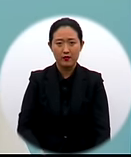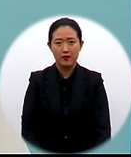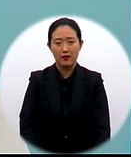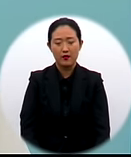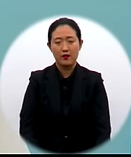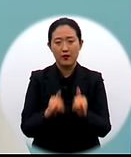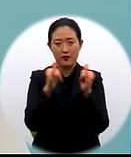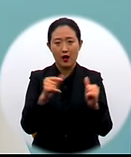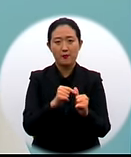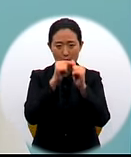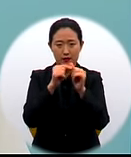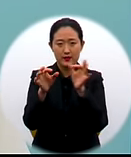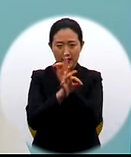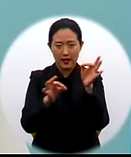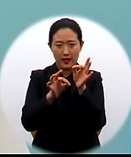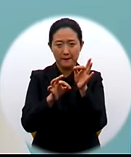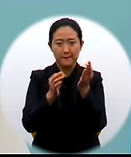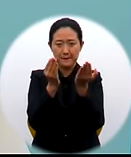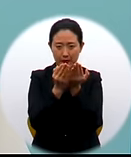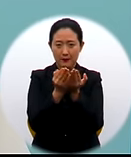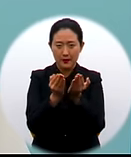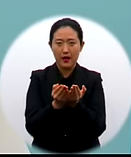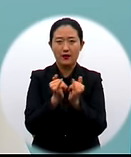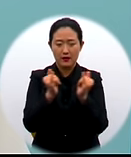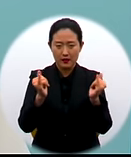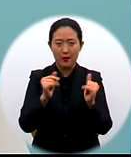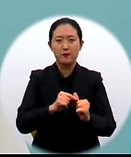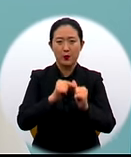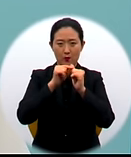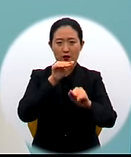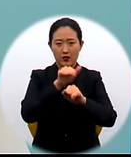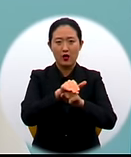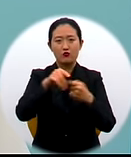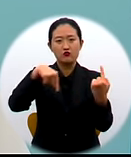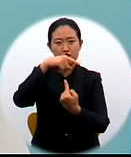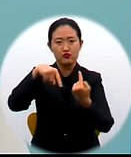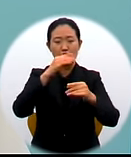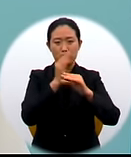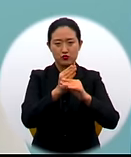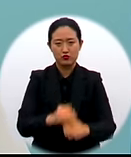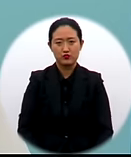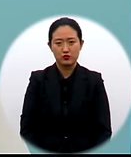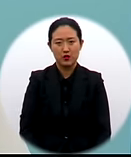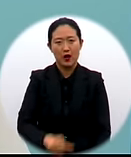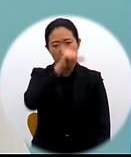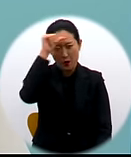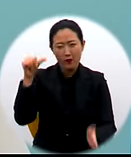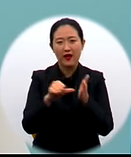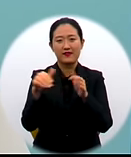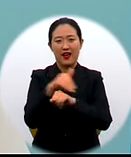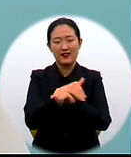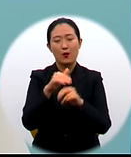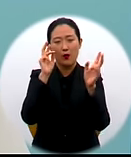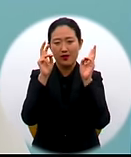기업들이 입맛에 맞는 사람들을 뽑는 방식으로 운영하고 있기 때문에 우리가 흔히 말하는 평생 직장은 사실은 입사